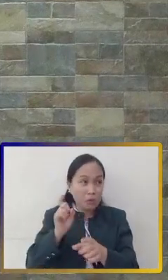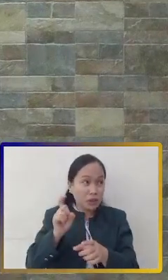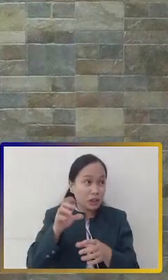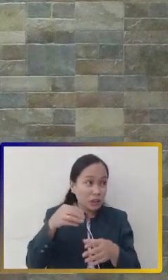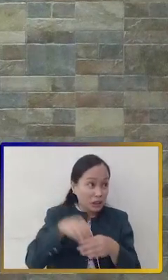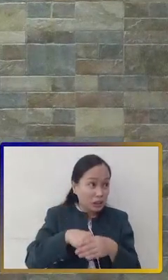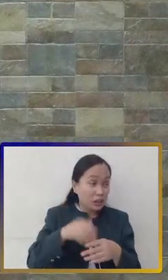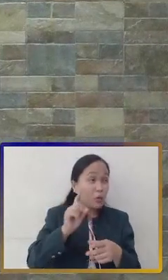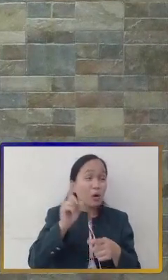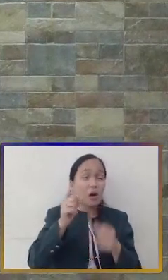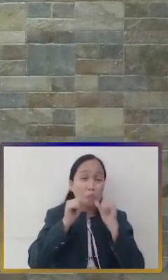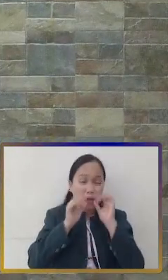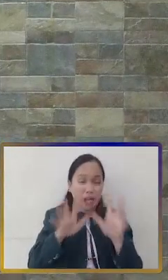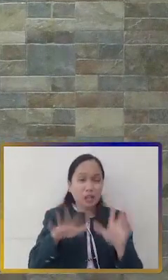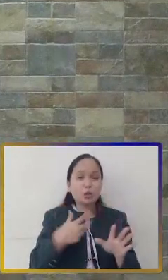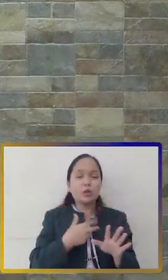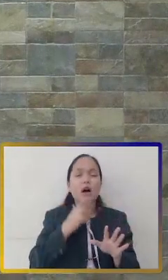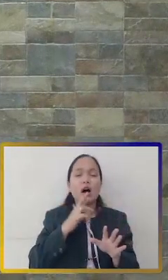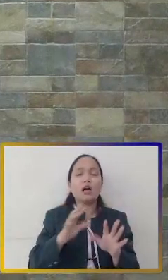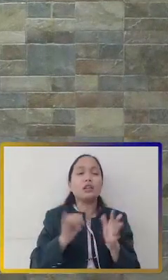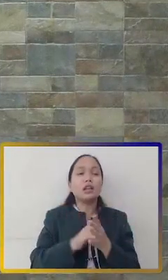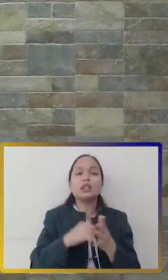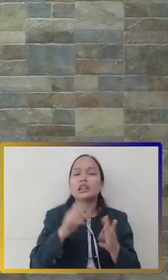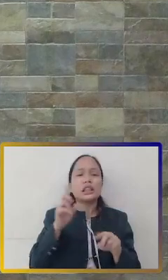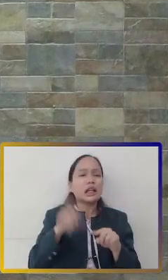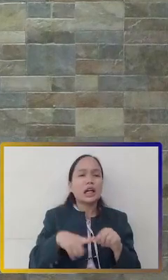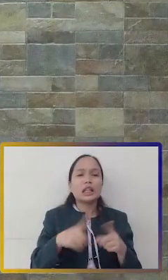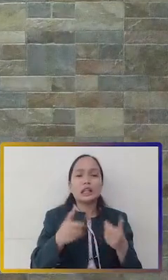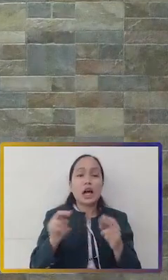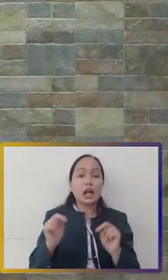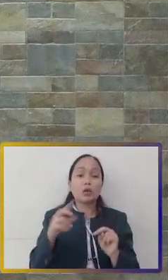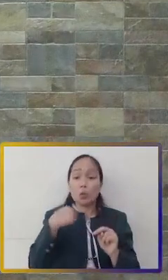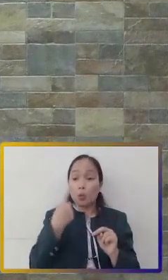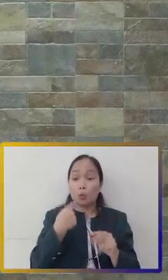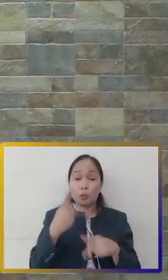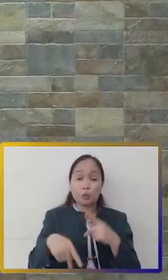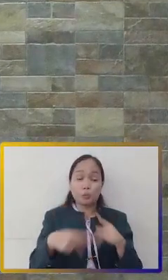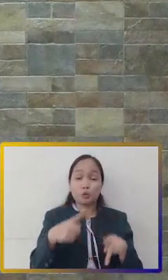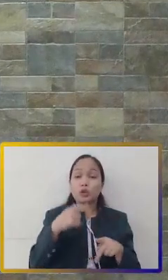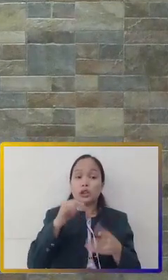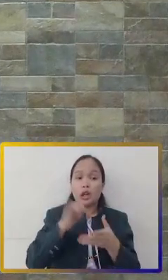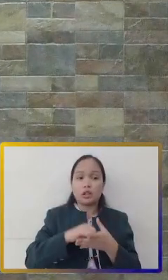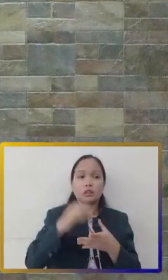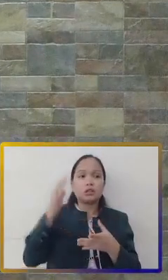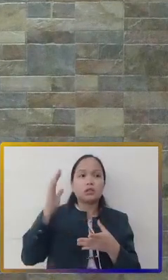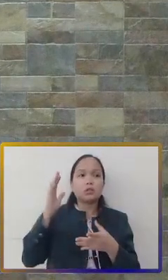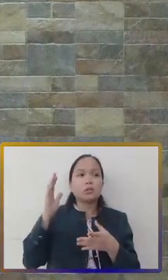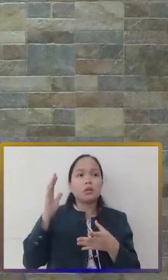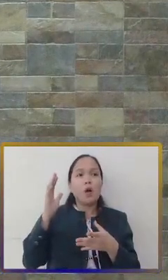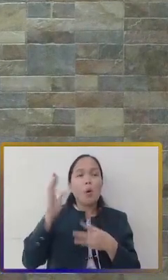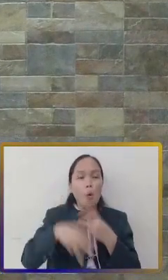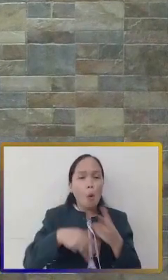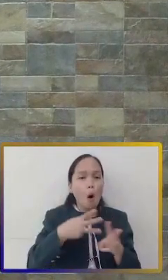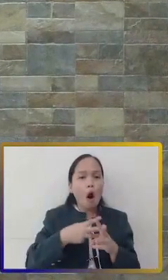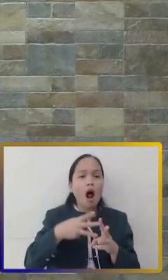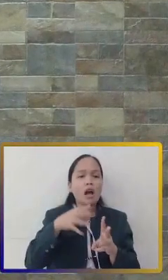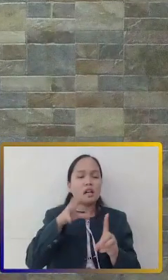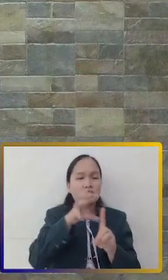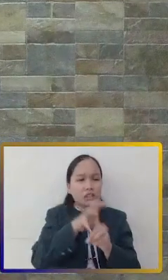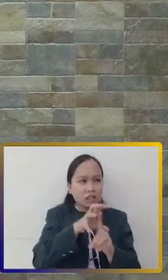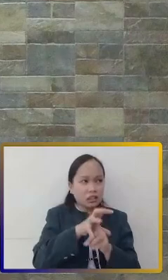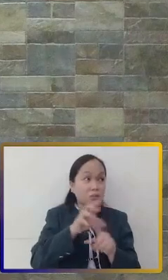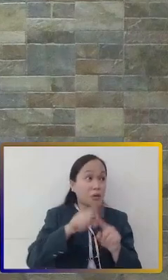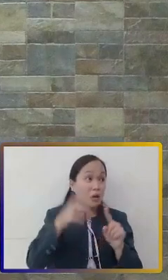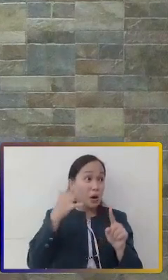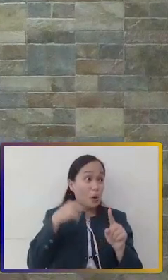ginagawa natin cannot be done even by these people na kinikilala ng mundong ito. You know why? Because we are in a